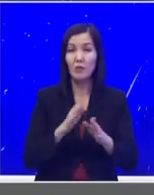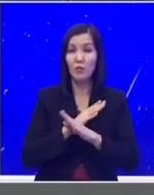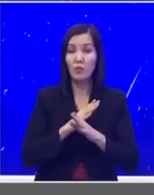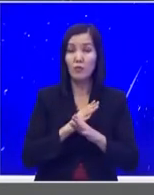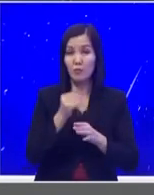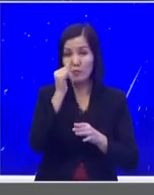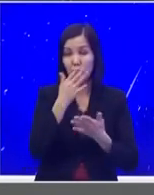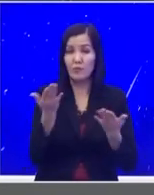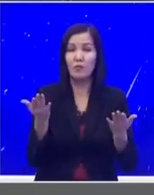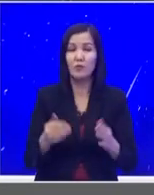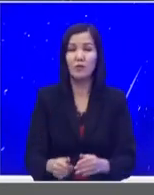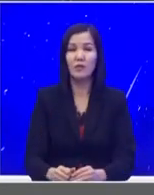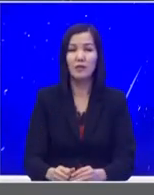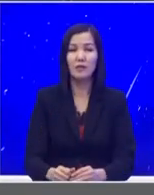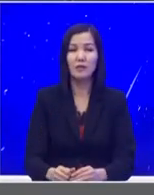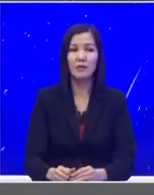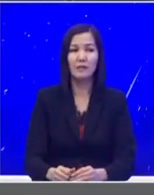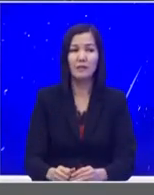дедік. Сондай.